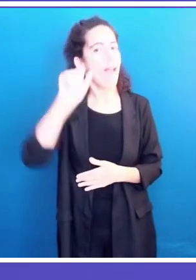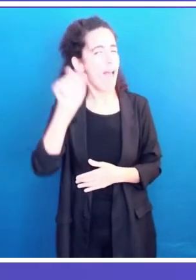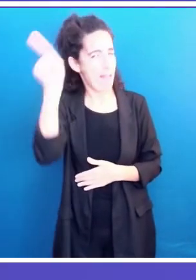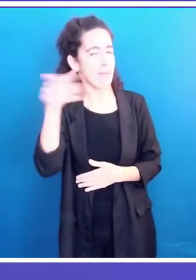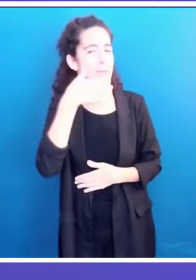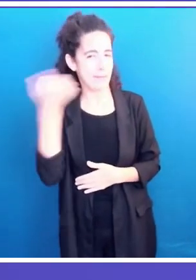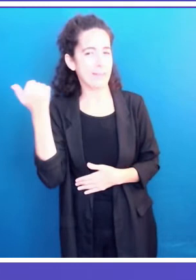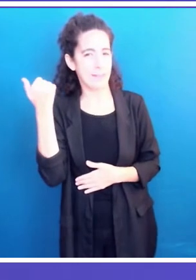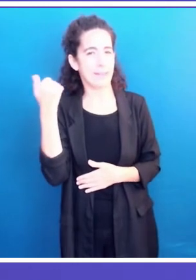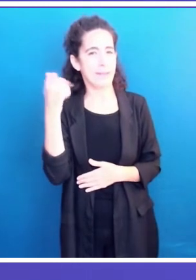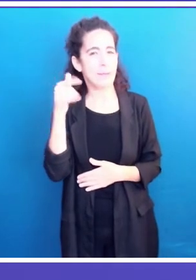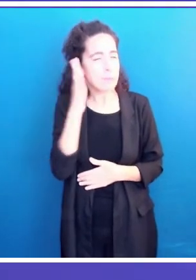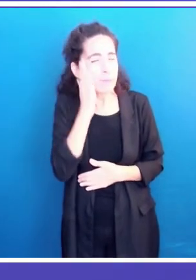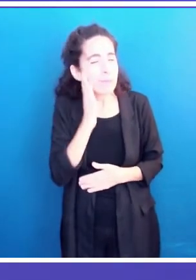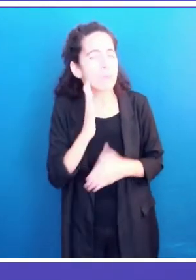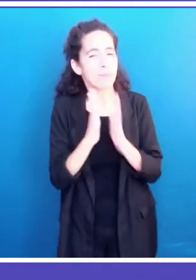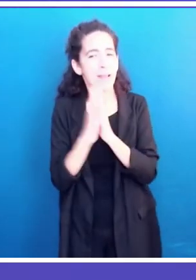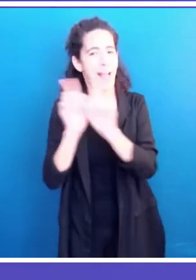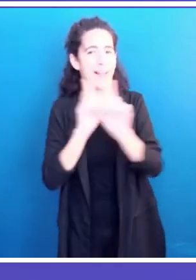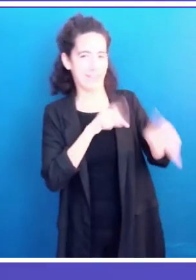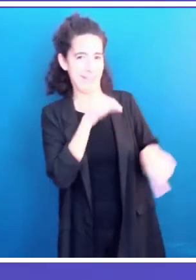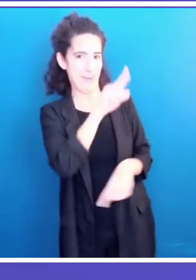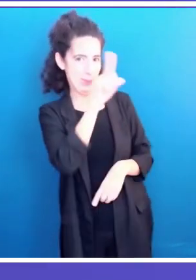سأطلب من نوريا إذن أن تجيب.